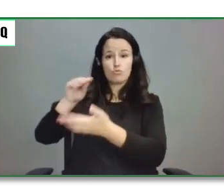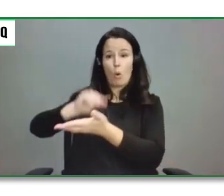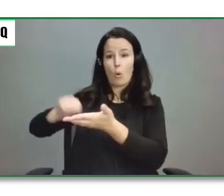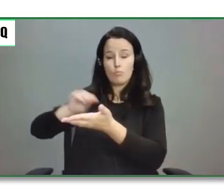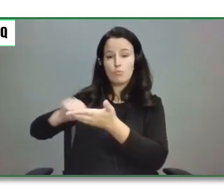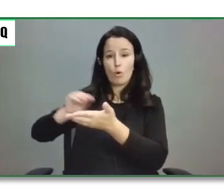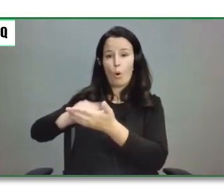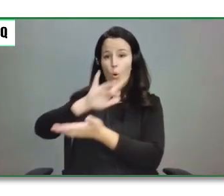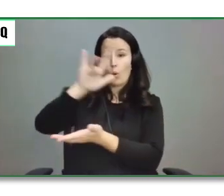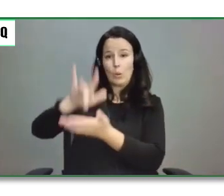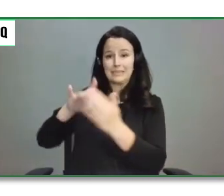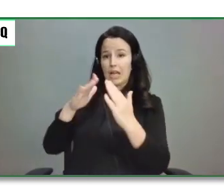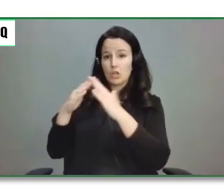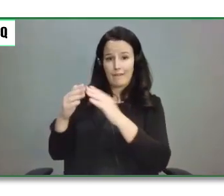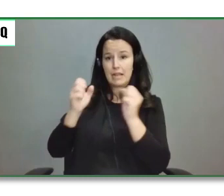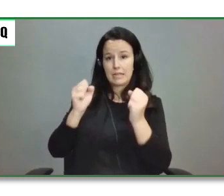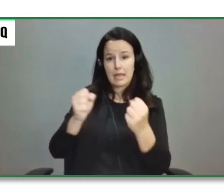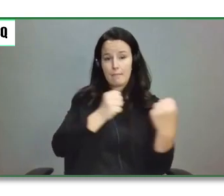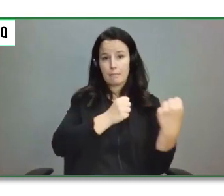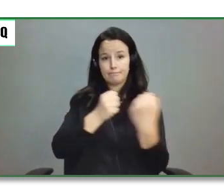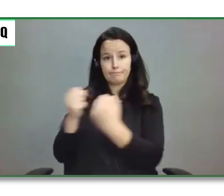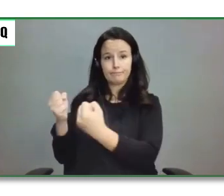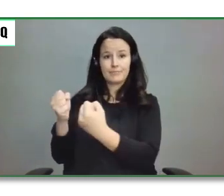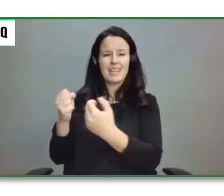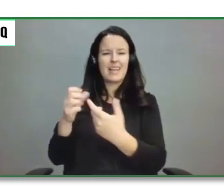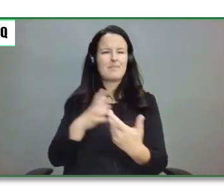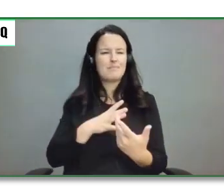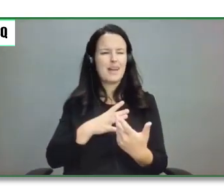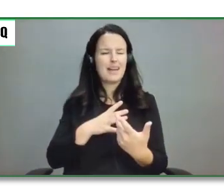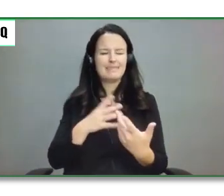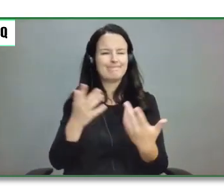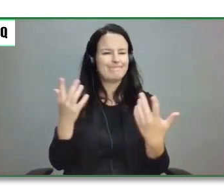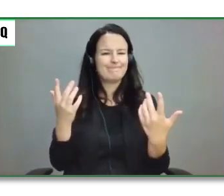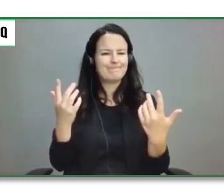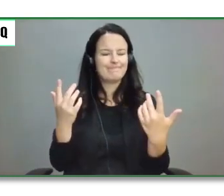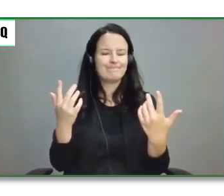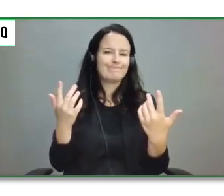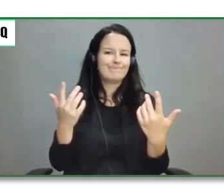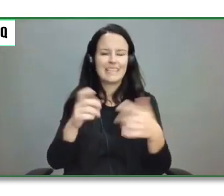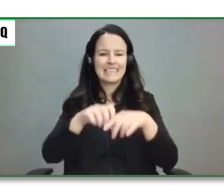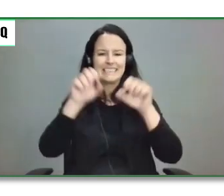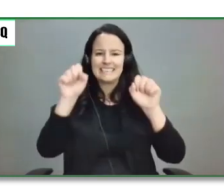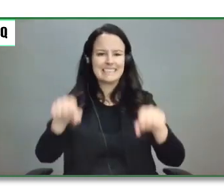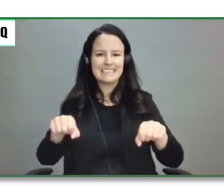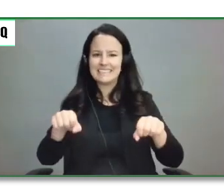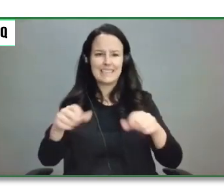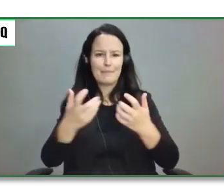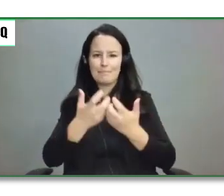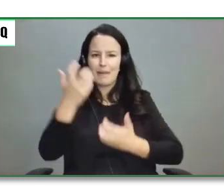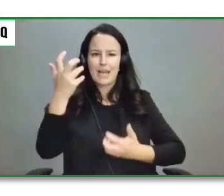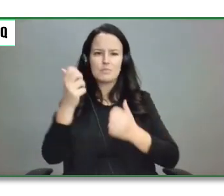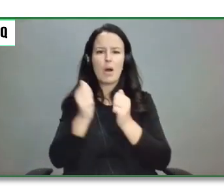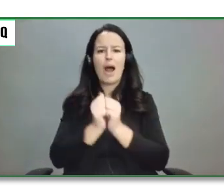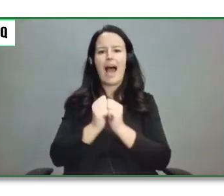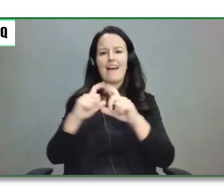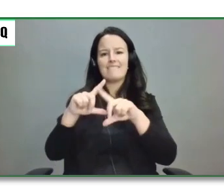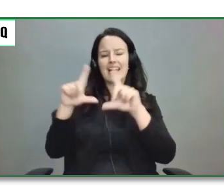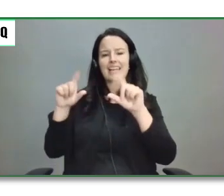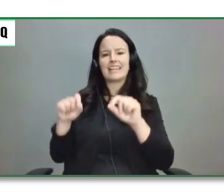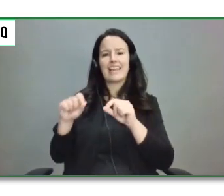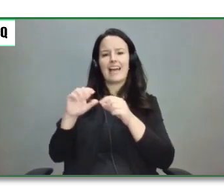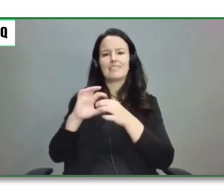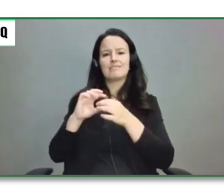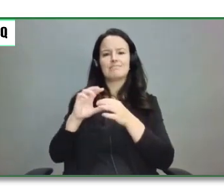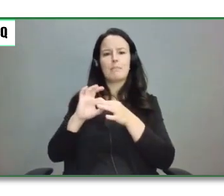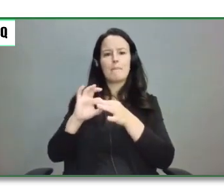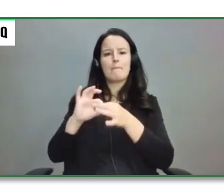centre-ville. Hélas, pour des raisons que je ne comprends pas, ce système n'accepte pas la carte de membre de l'Institut national canadien